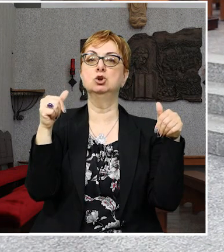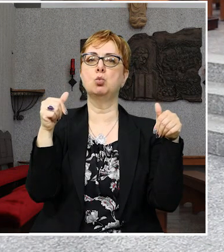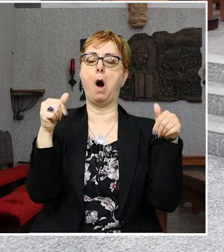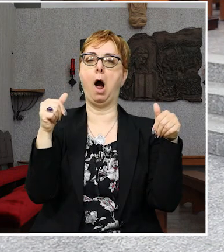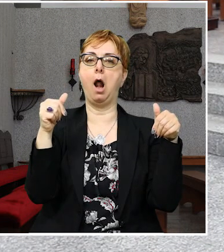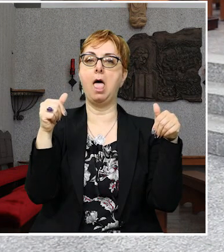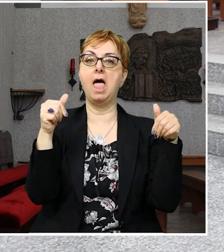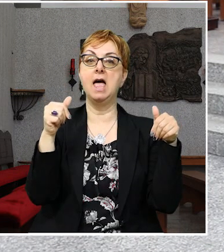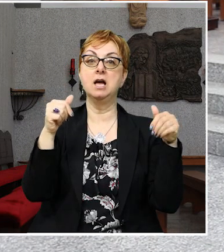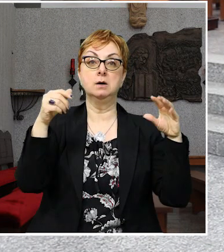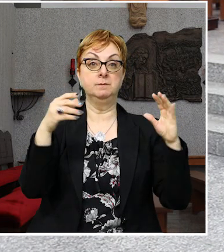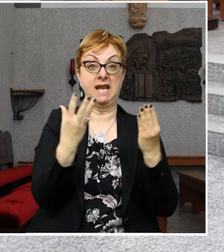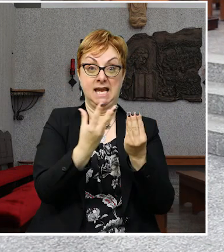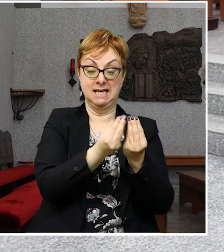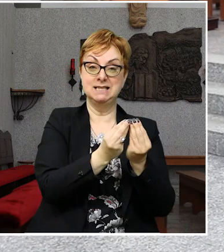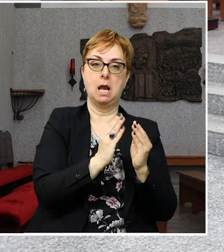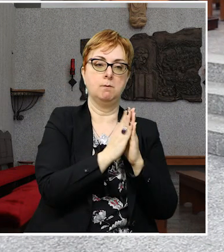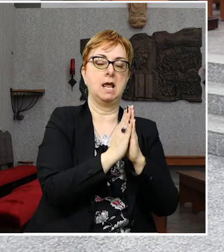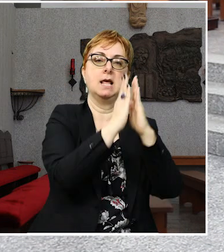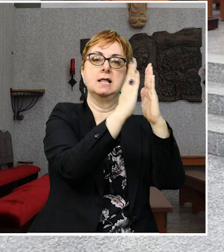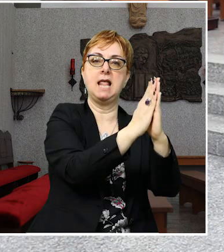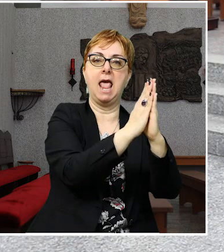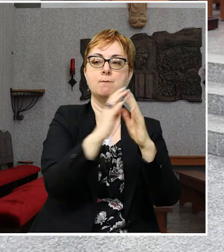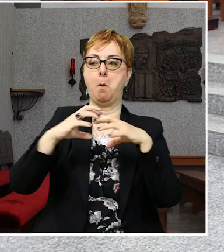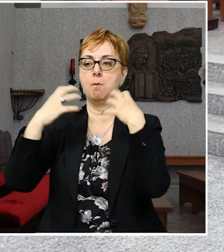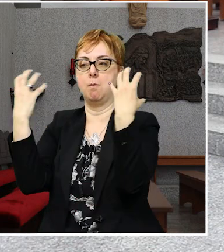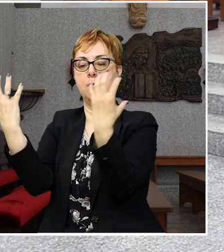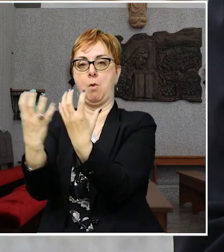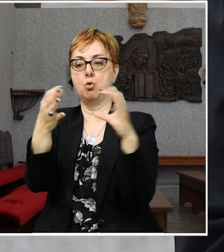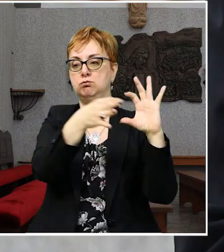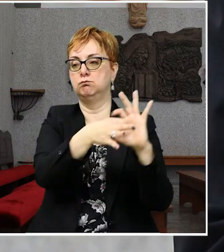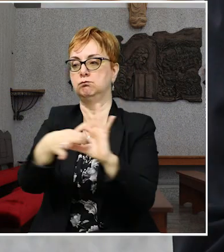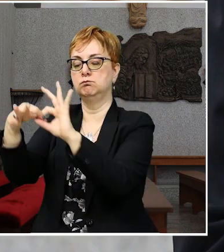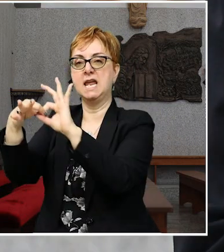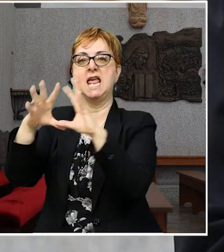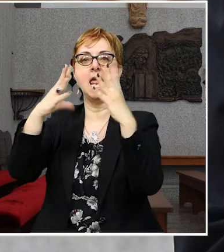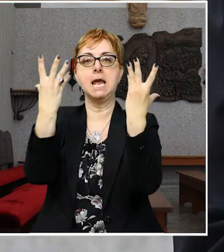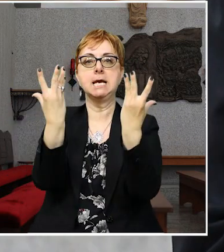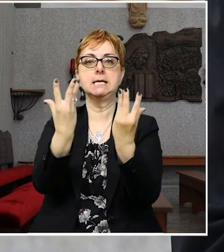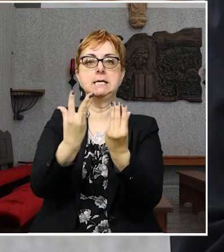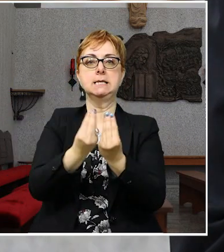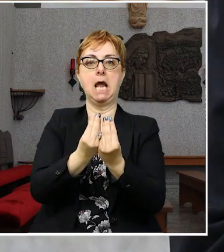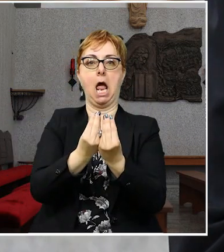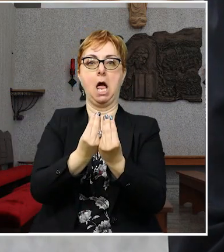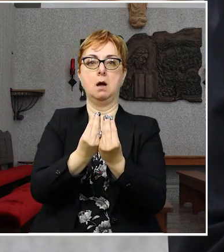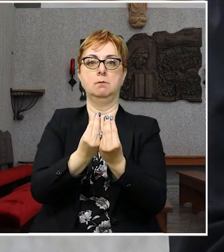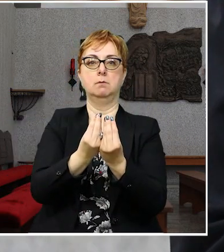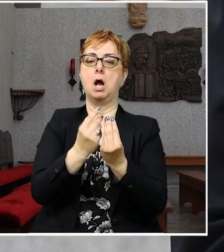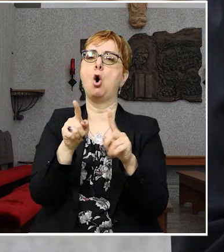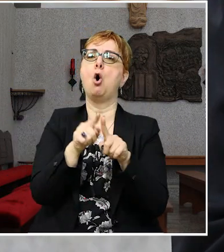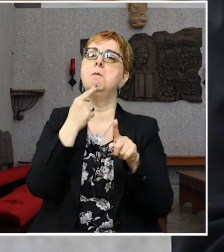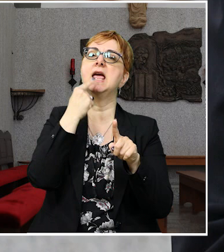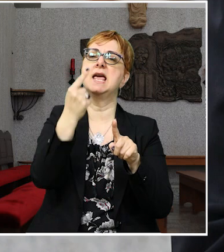che tiene in sé insieme il Tempio e il mondo. Come dire, la preghiera può